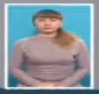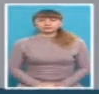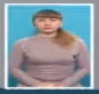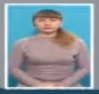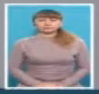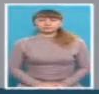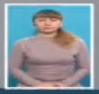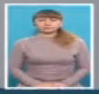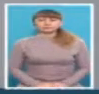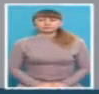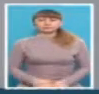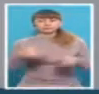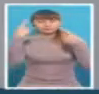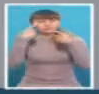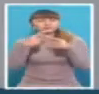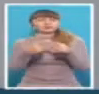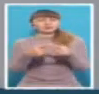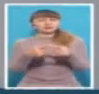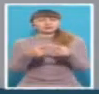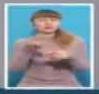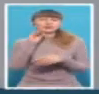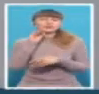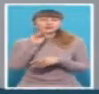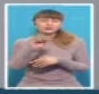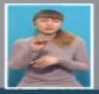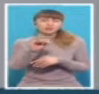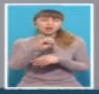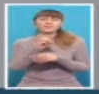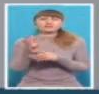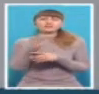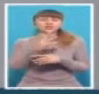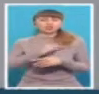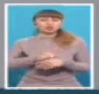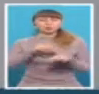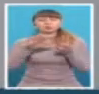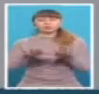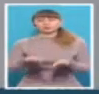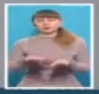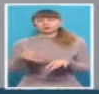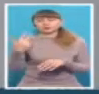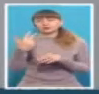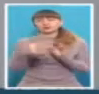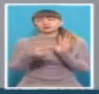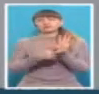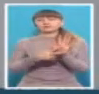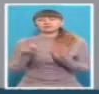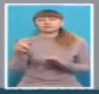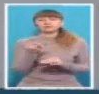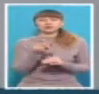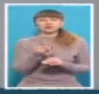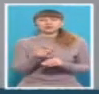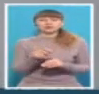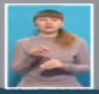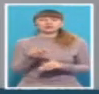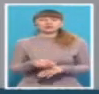бойынша мемлекетіміз бойынша 38 мың адам мына осы бағдарламаның аясында 38 мың адам жұмыспен қамтылып отыр. Осы уақытқа дейін әлі бұл